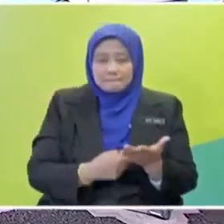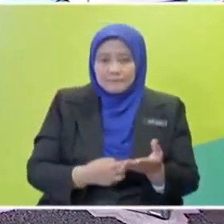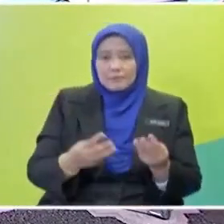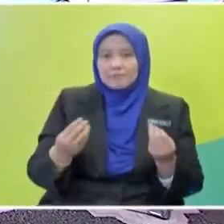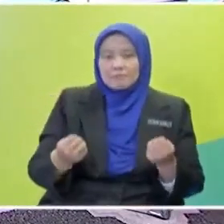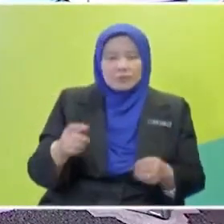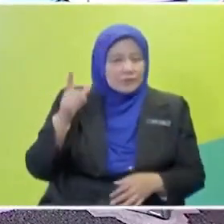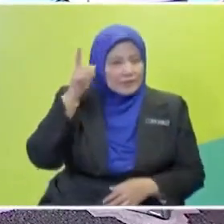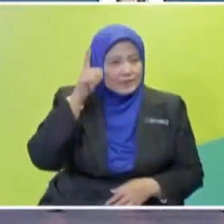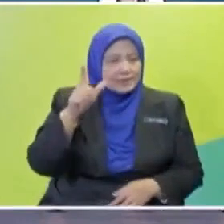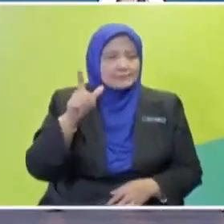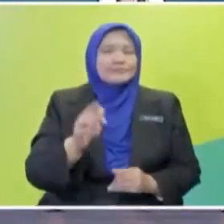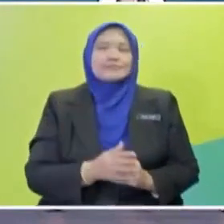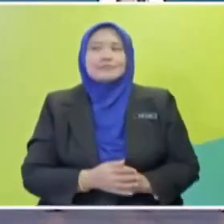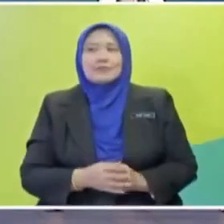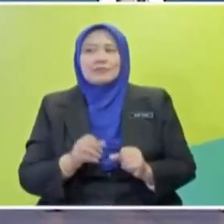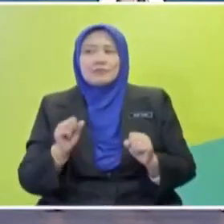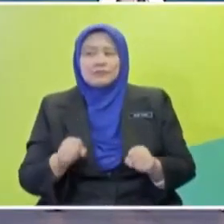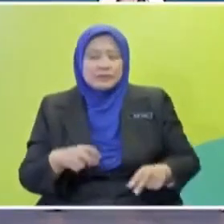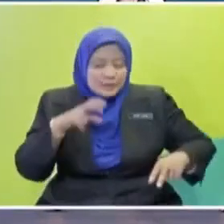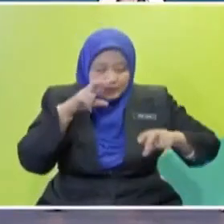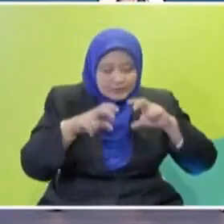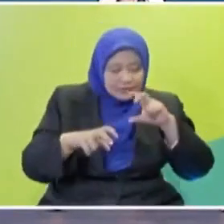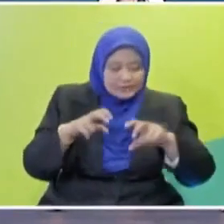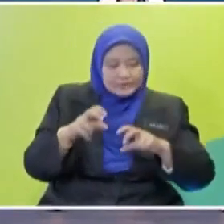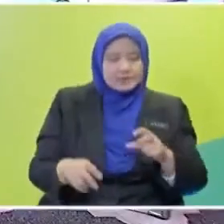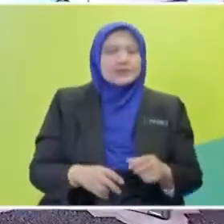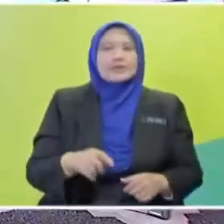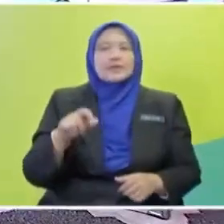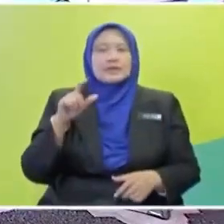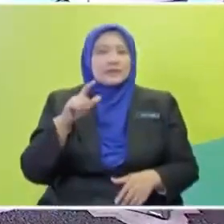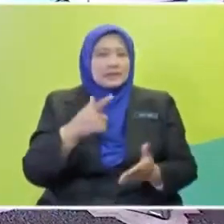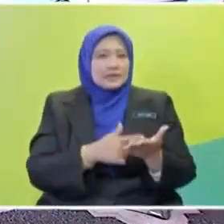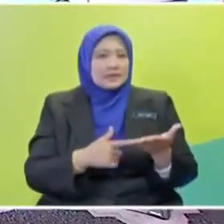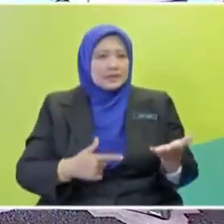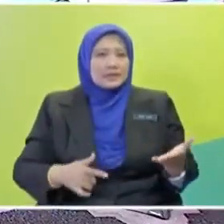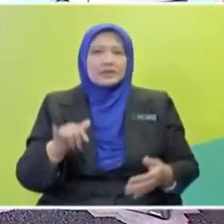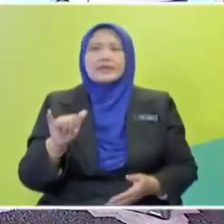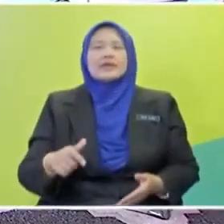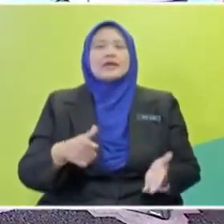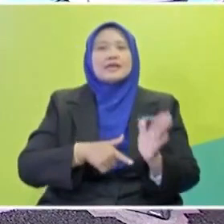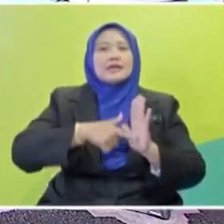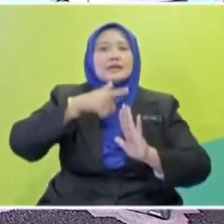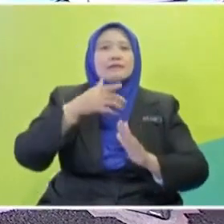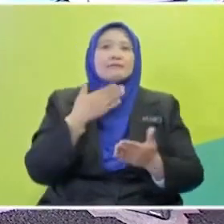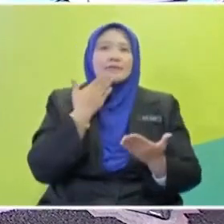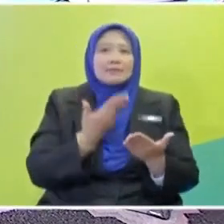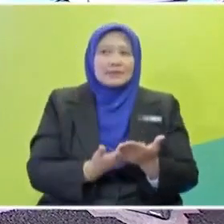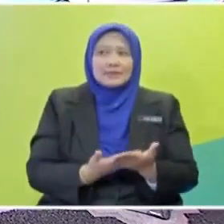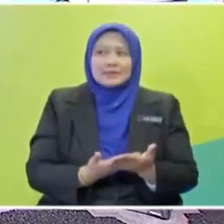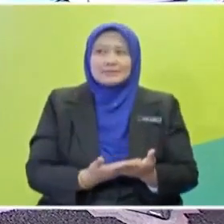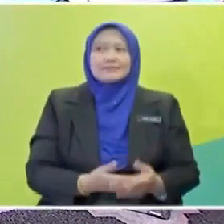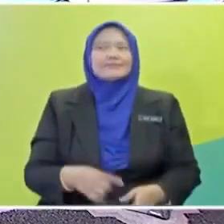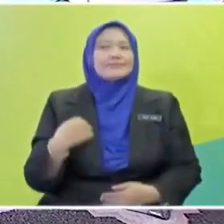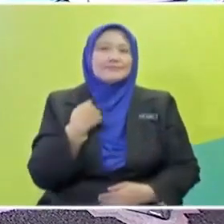bagaimana menganalisis lakaran supaya kita buat lakaran yang terbaik untuk produk kita. Baiklah cikgu, kerana betul lah cikgu Suhailah sebutkan, memang kita banyak idea,